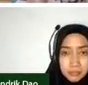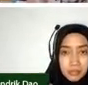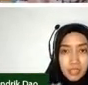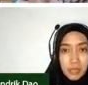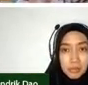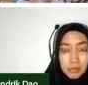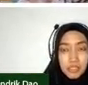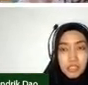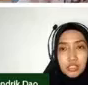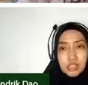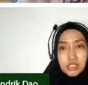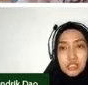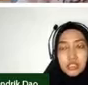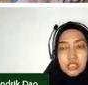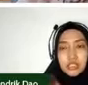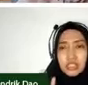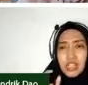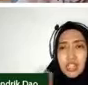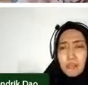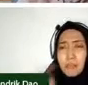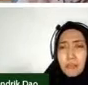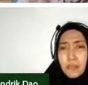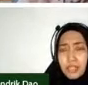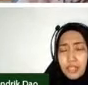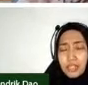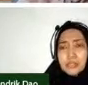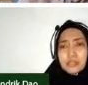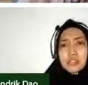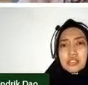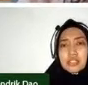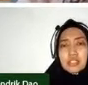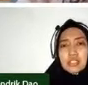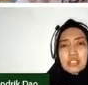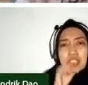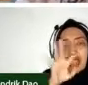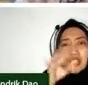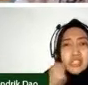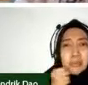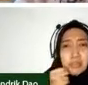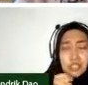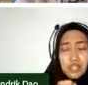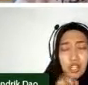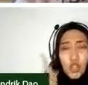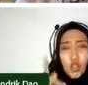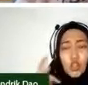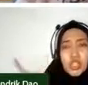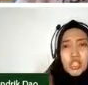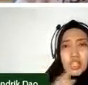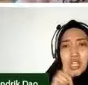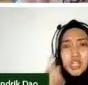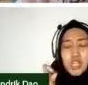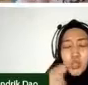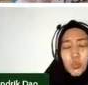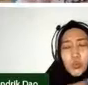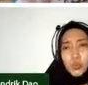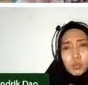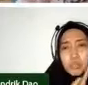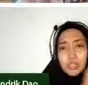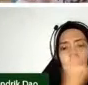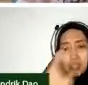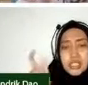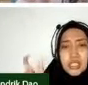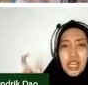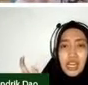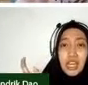bagaimana metode yang kita gunakan ya itu nggak bisa kita katakan, mungkin kalau ditanyakan kepada guru mungkin masing-masing guru punya cara